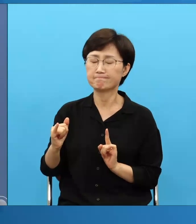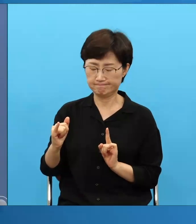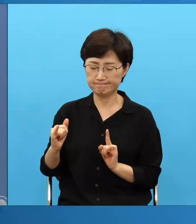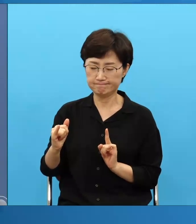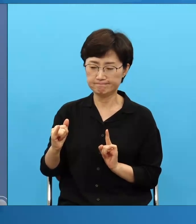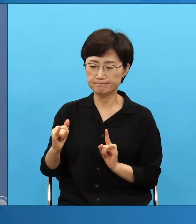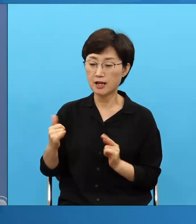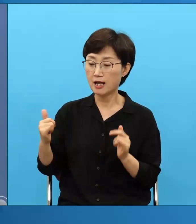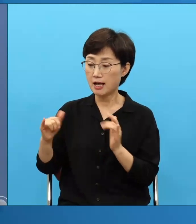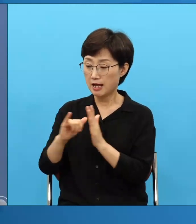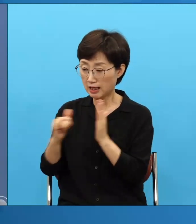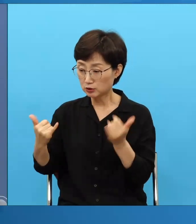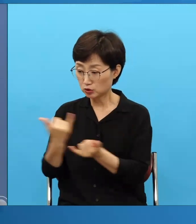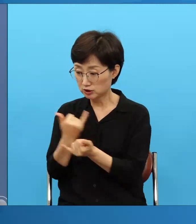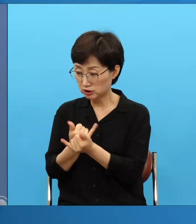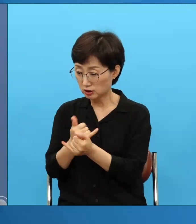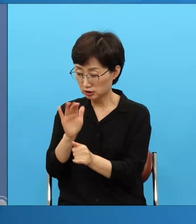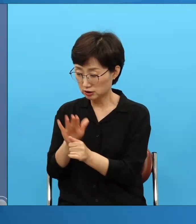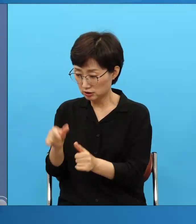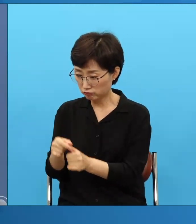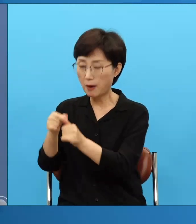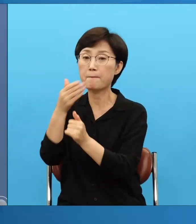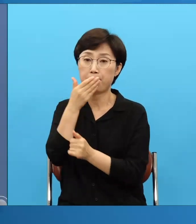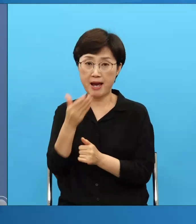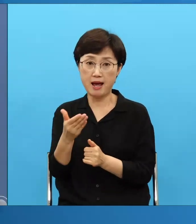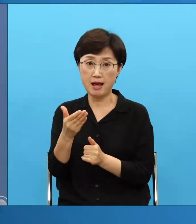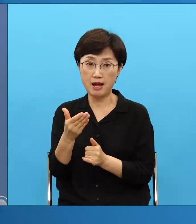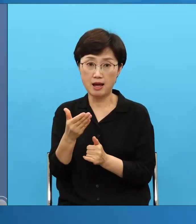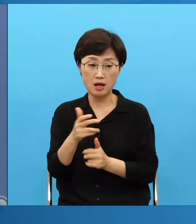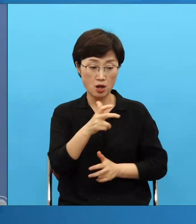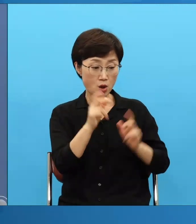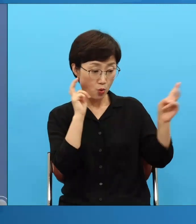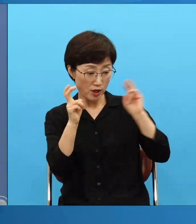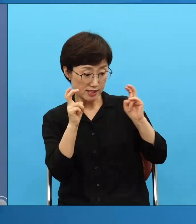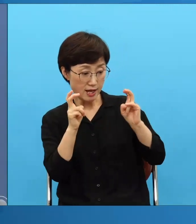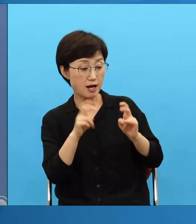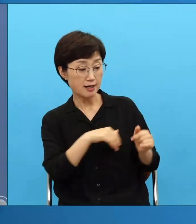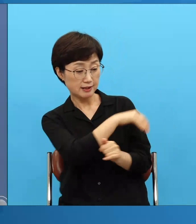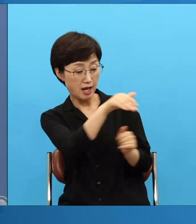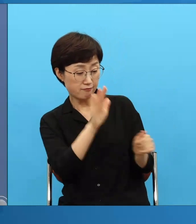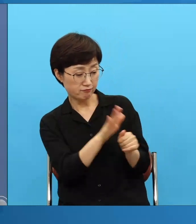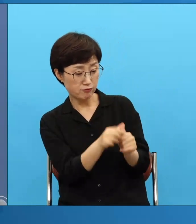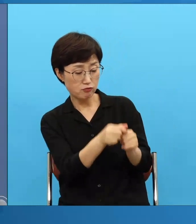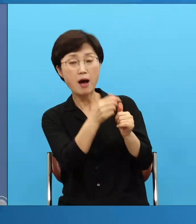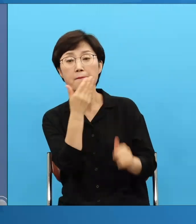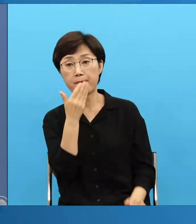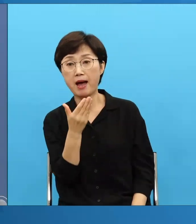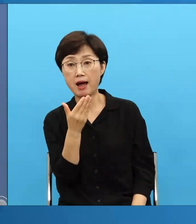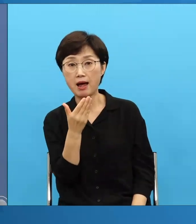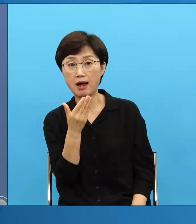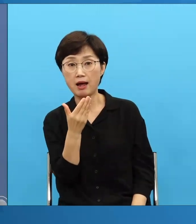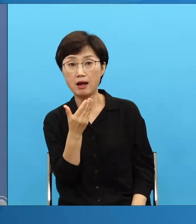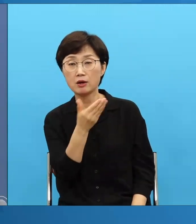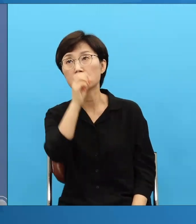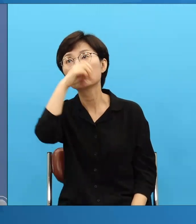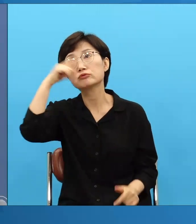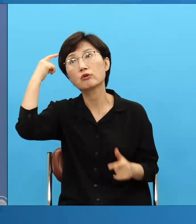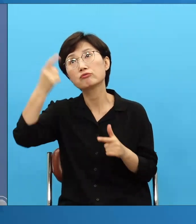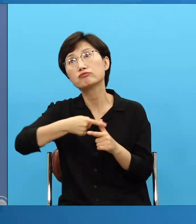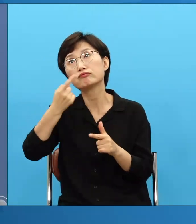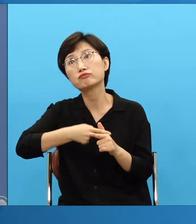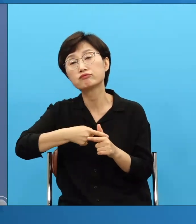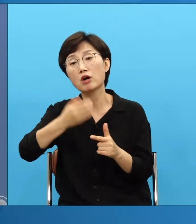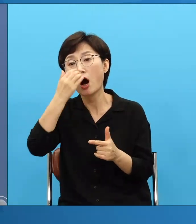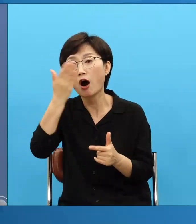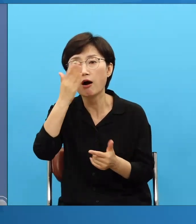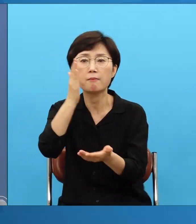산업도 살리고 다 살리게 돼요. When you one person holds on to this covenant, you're able to find and restore your family line, 이걸 your 왜 놓칠 businesses, and 겁니까? everything else. So why would you lose